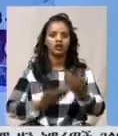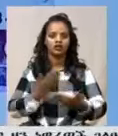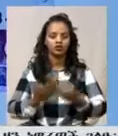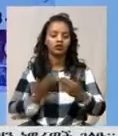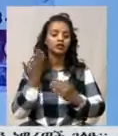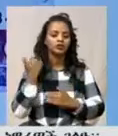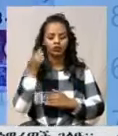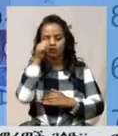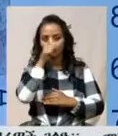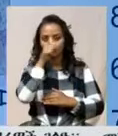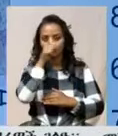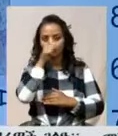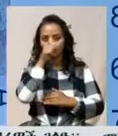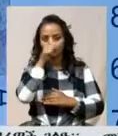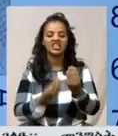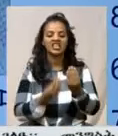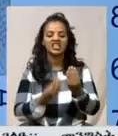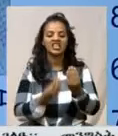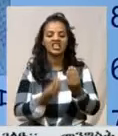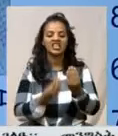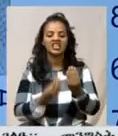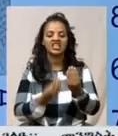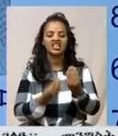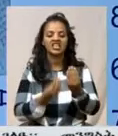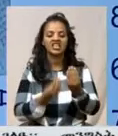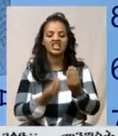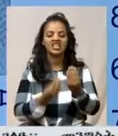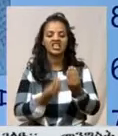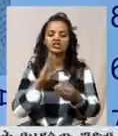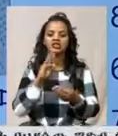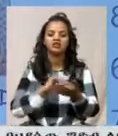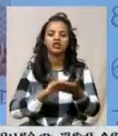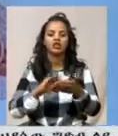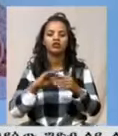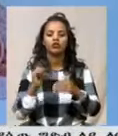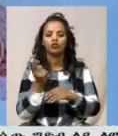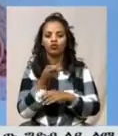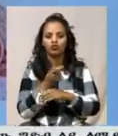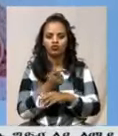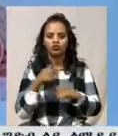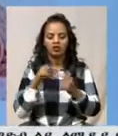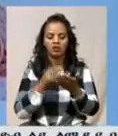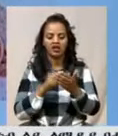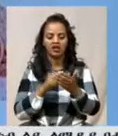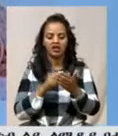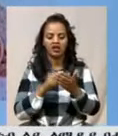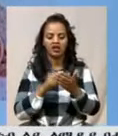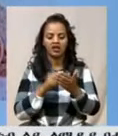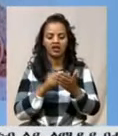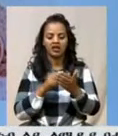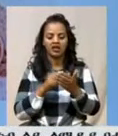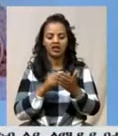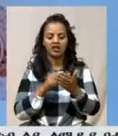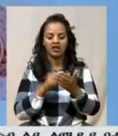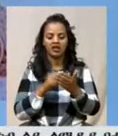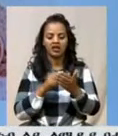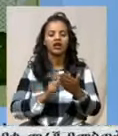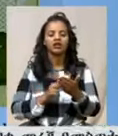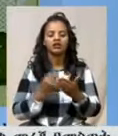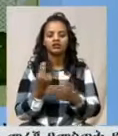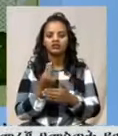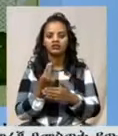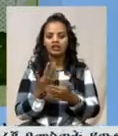የነበረው የኢትዮጵያ መገበያያ ገንዘብ በመቀየርም ተጨማሪ 6 ሚሊዮን የሚሆኑ ዜጎች ወደ ባንክ ስርዓትም እንዲገቡም ተደርጓል። የባንኮች